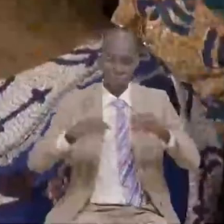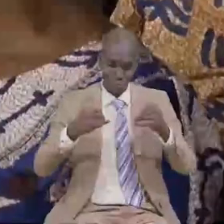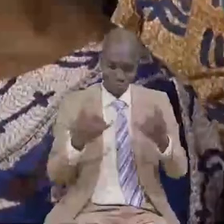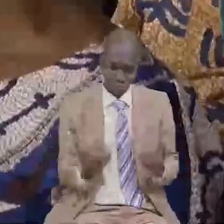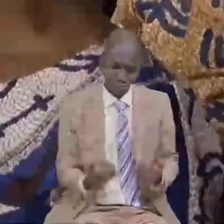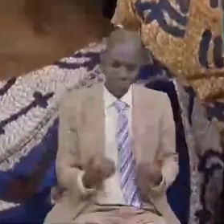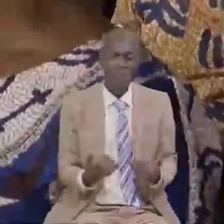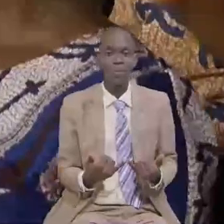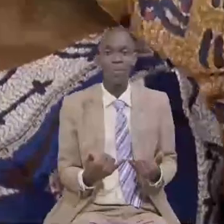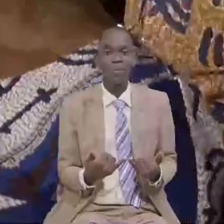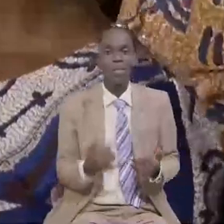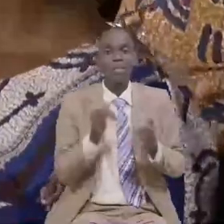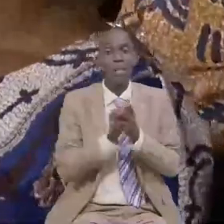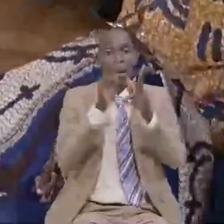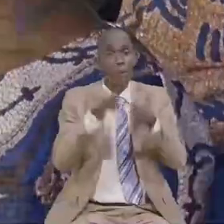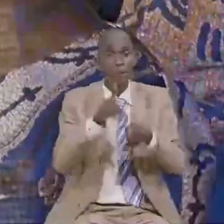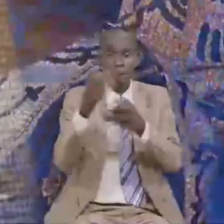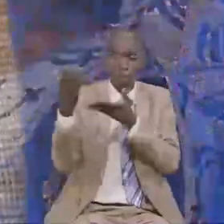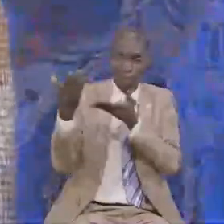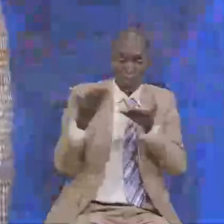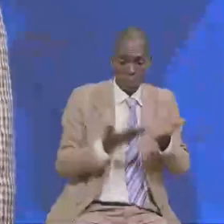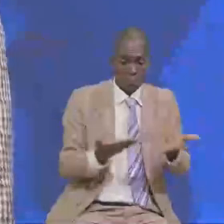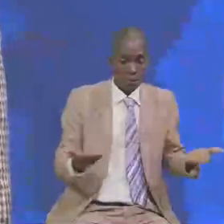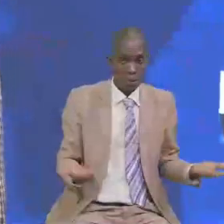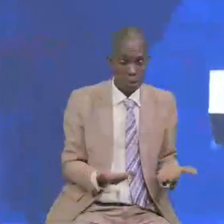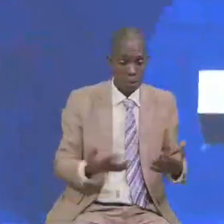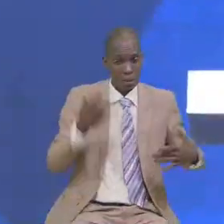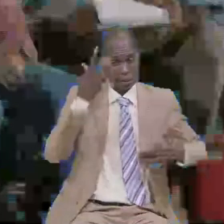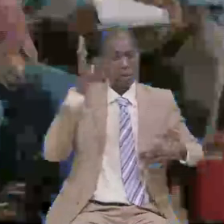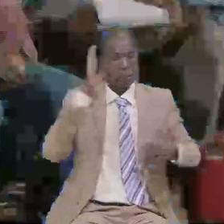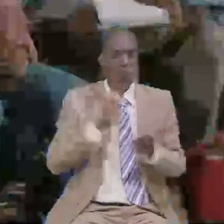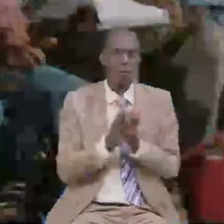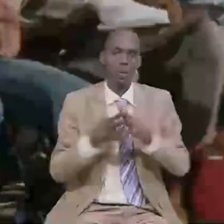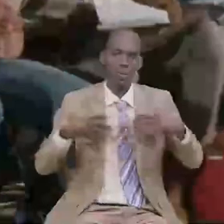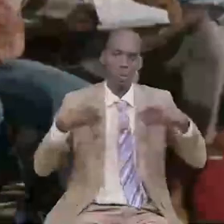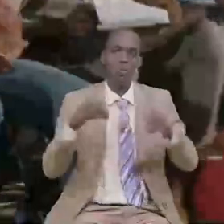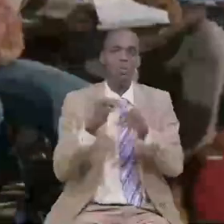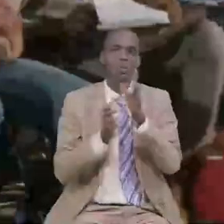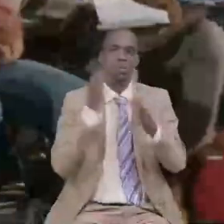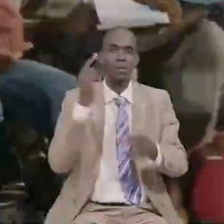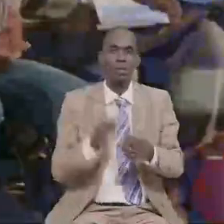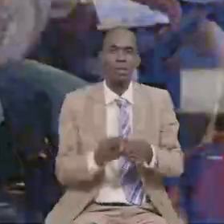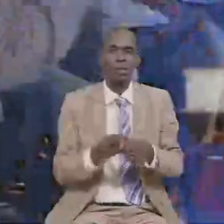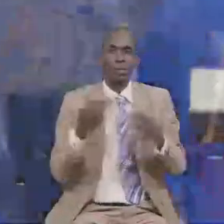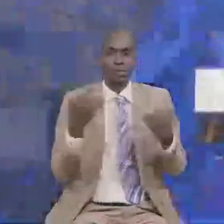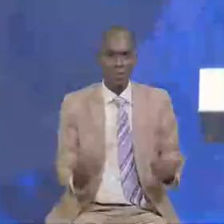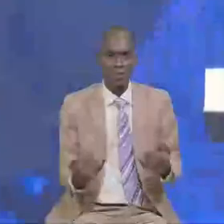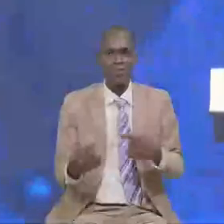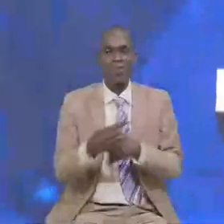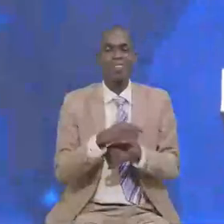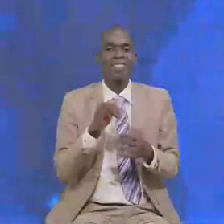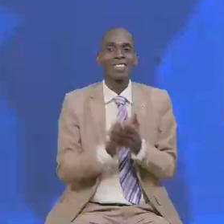Aujourd'hui, la personne que tu as amenée ici sera guérie. Aujourd'hui,